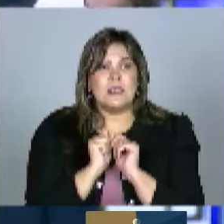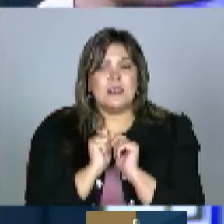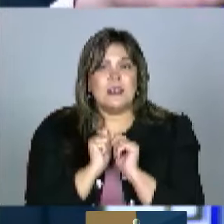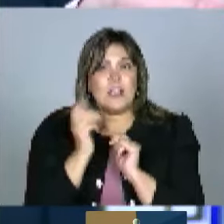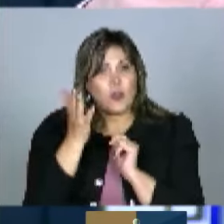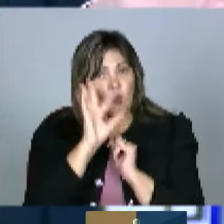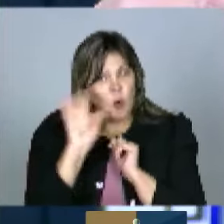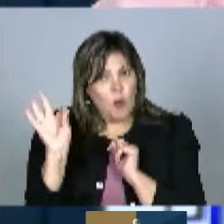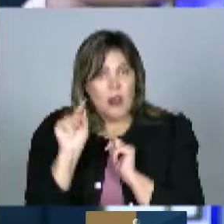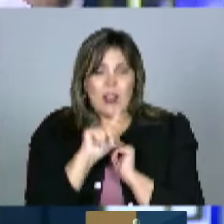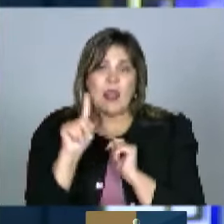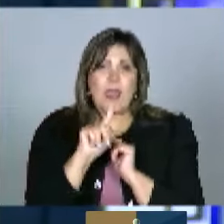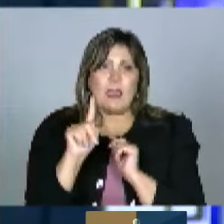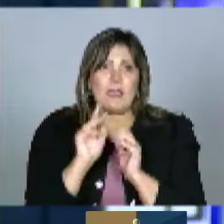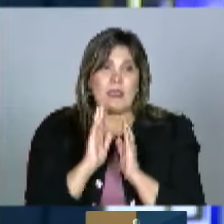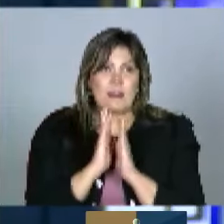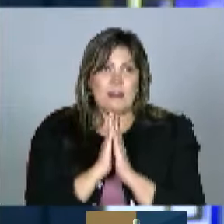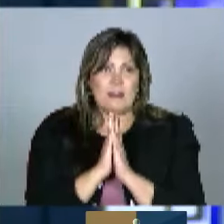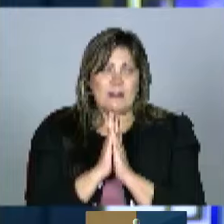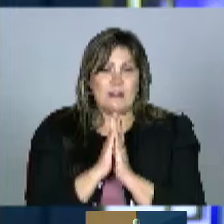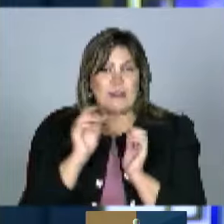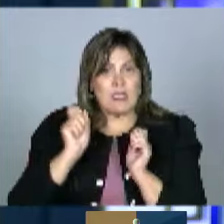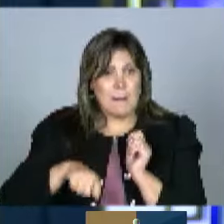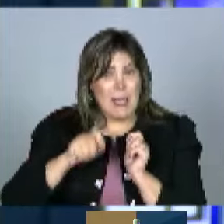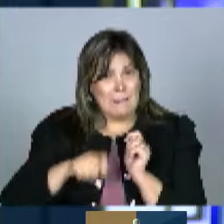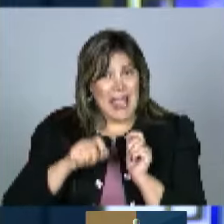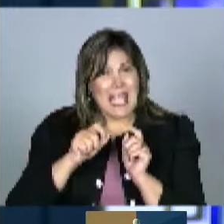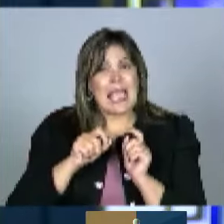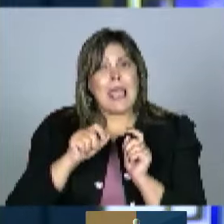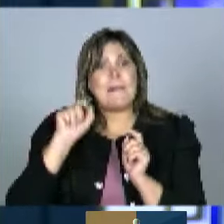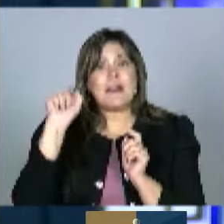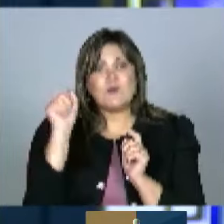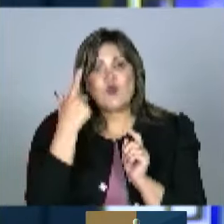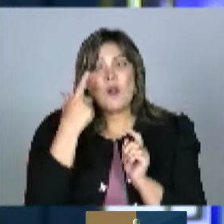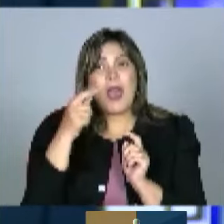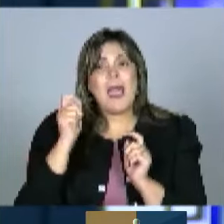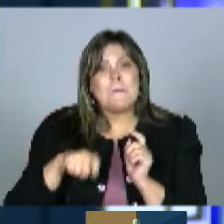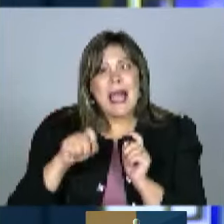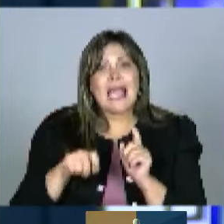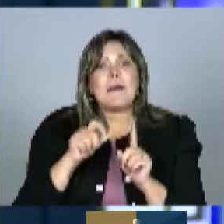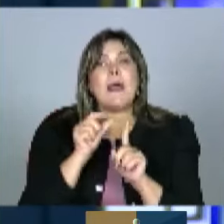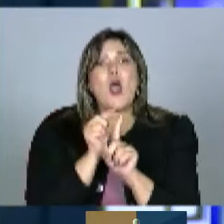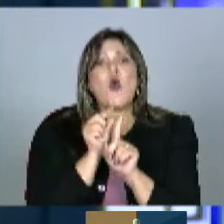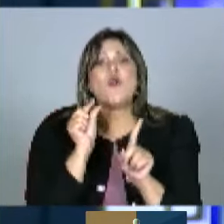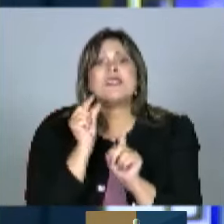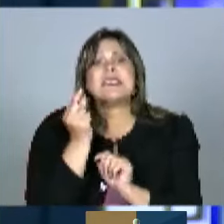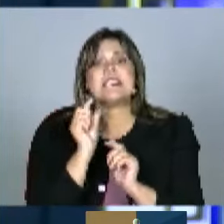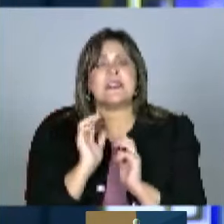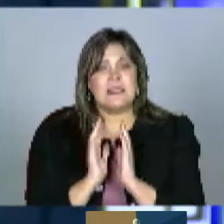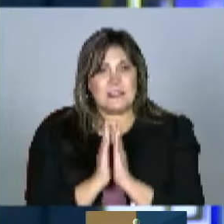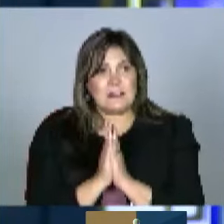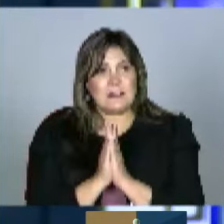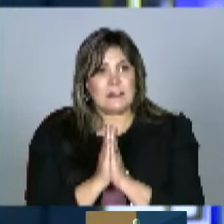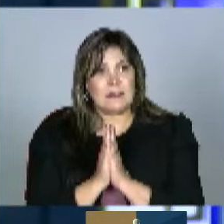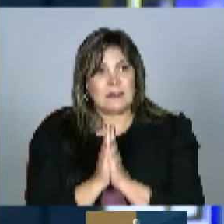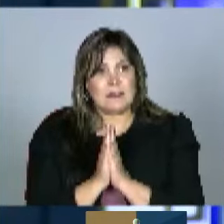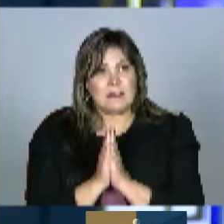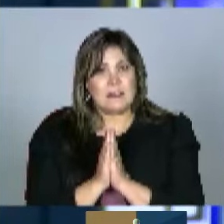القضاء الموضوعي وله قضاء اختصاص قيمي ومكان والكلام ده اه دي ليها